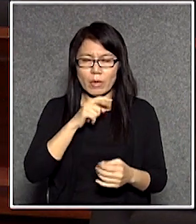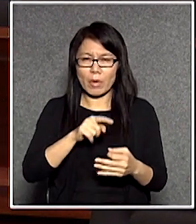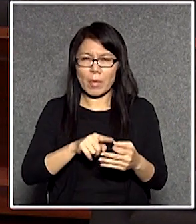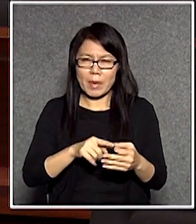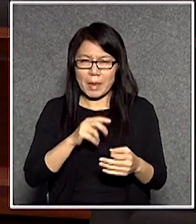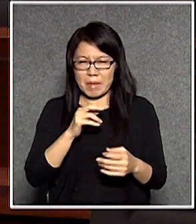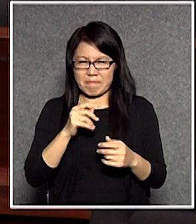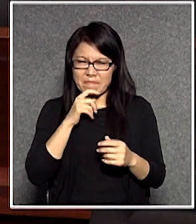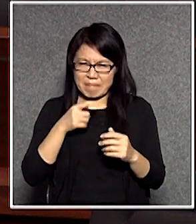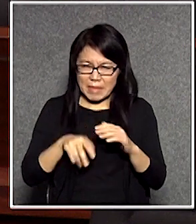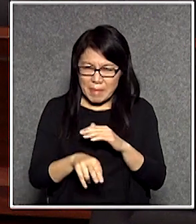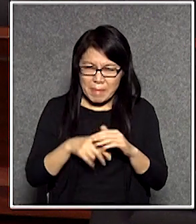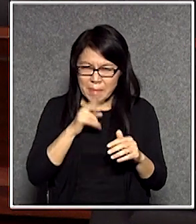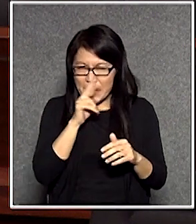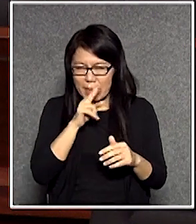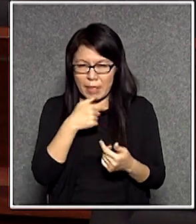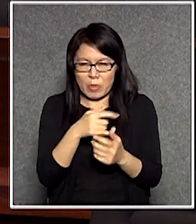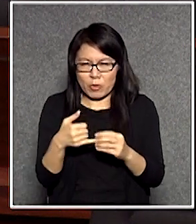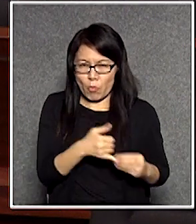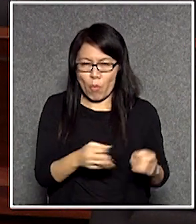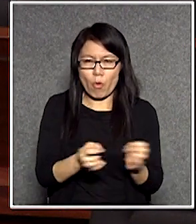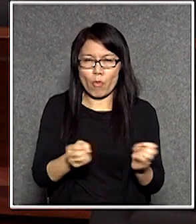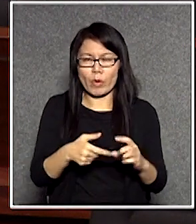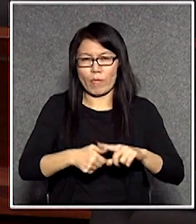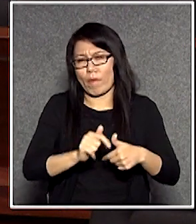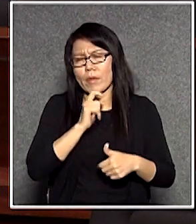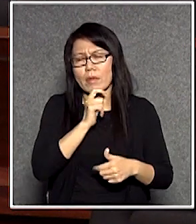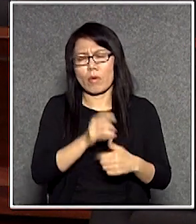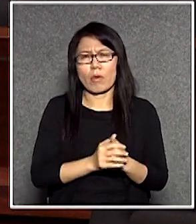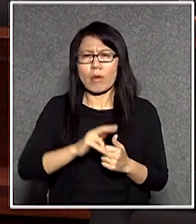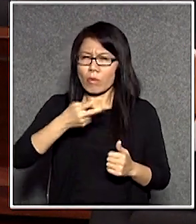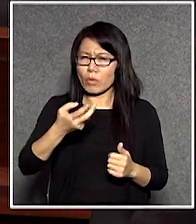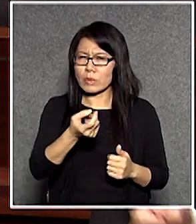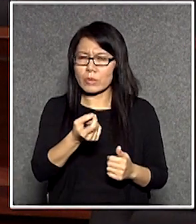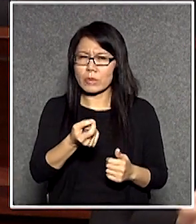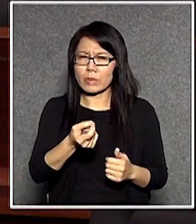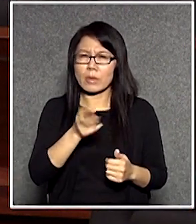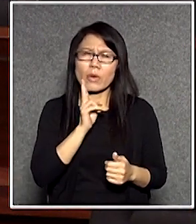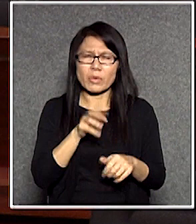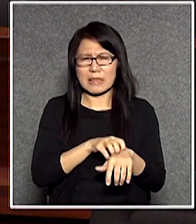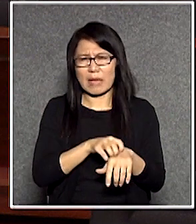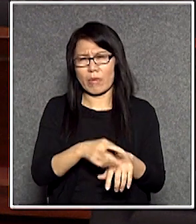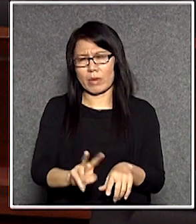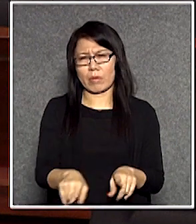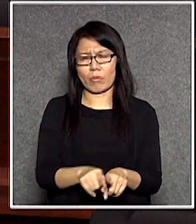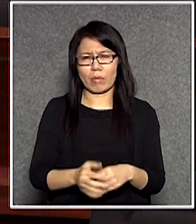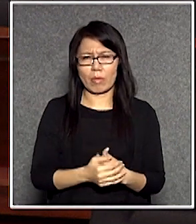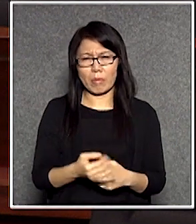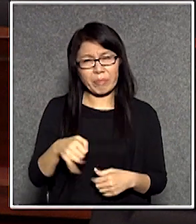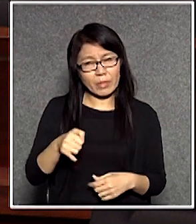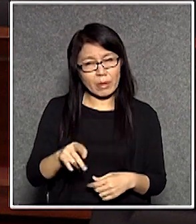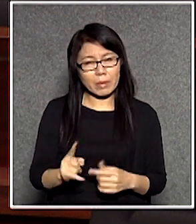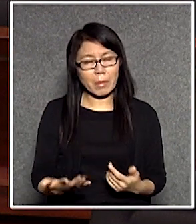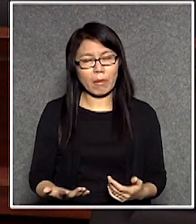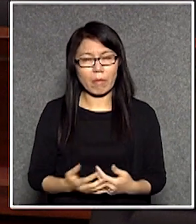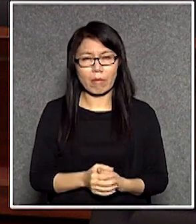暗的方法去拉布。正如我說，這些這樣的改動只是咬下痕而已，這樣都不行，